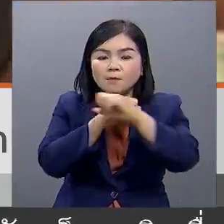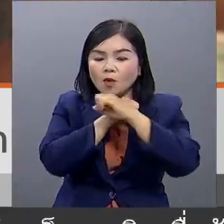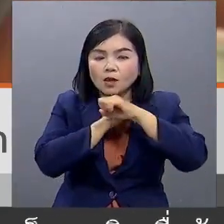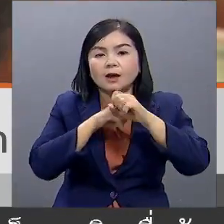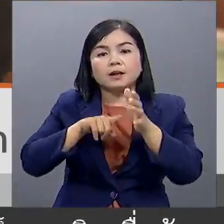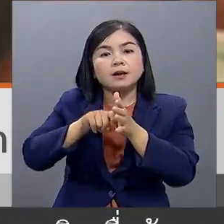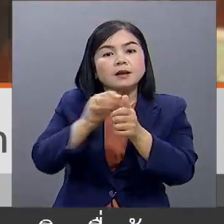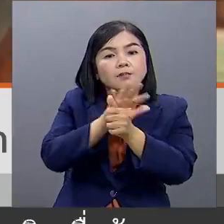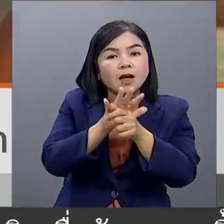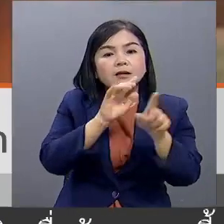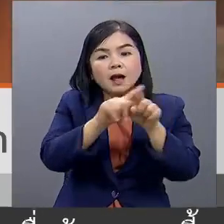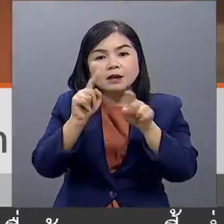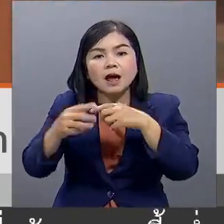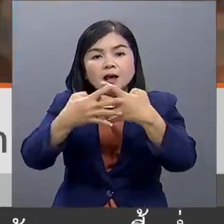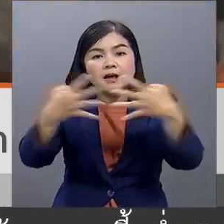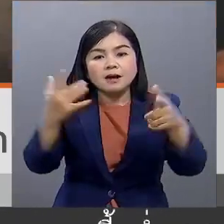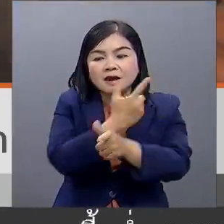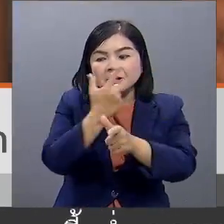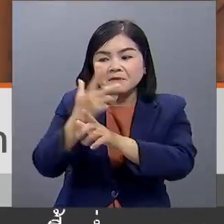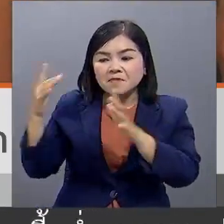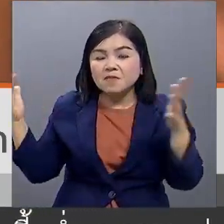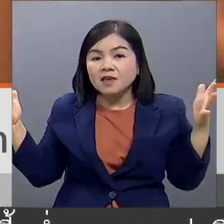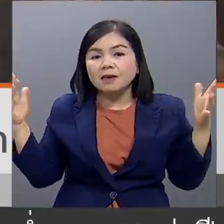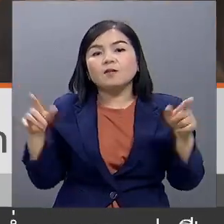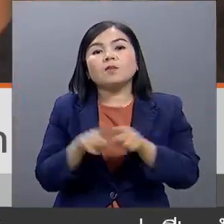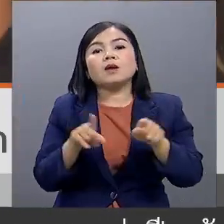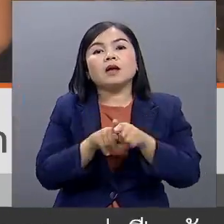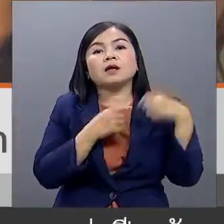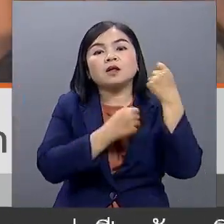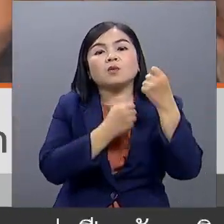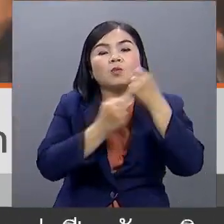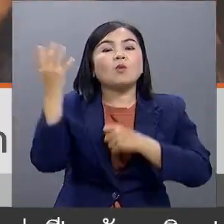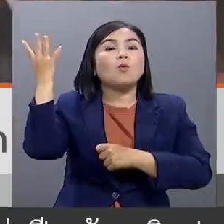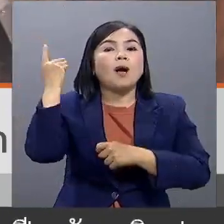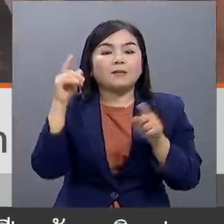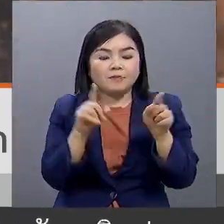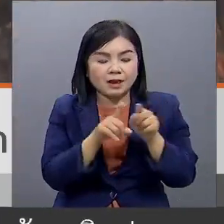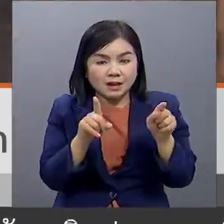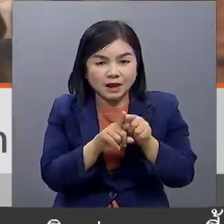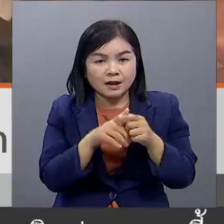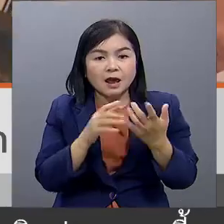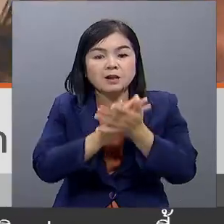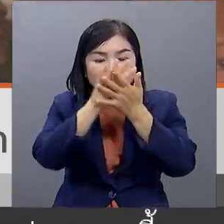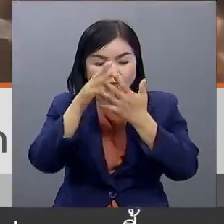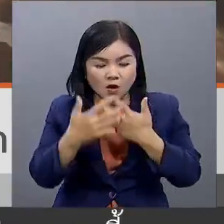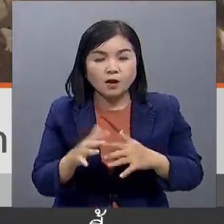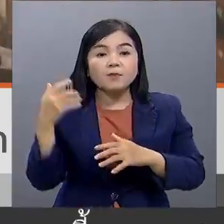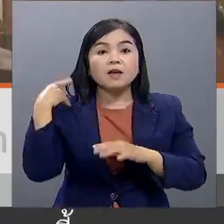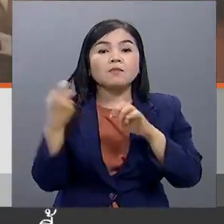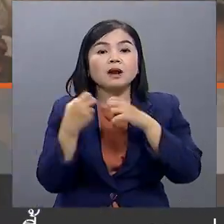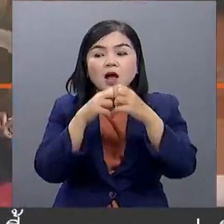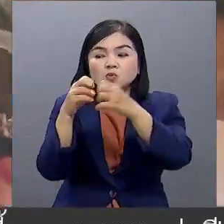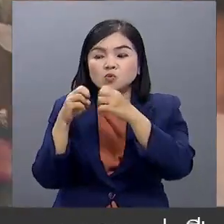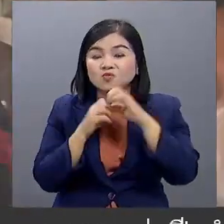กั้นพื้นผิวจราจรเช่นเดียวกับการชุมนุมเมื่อวันนี้ที่เหตุการณ์นั้นยุติลงโดยไม่มีความวุ่นวาย